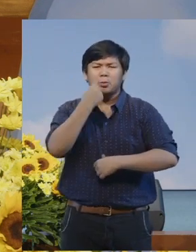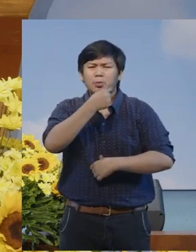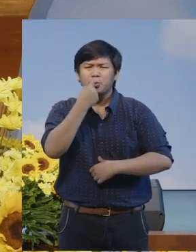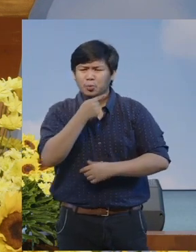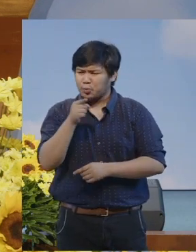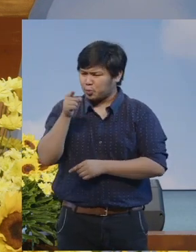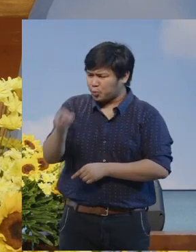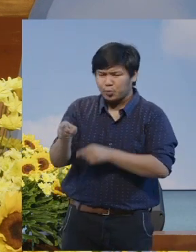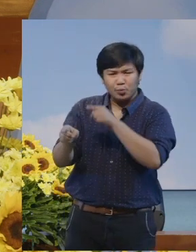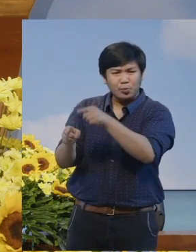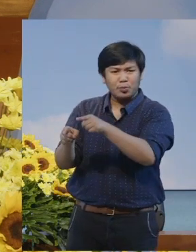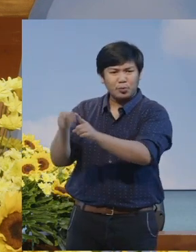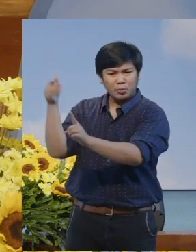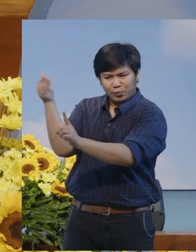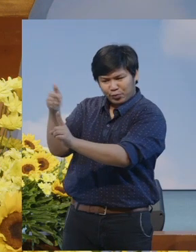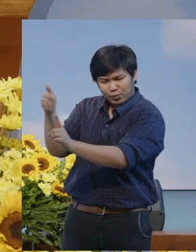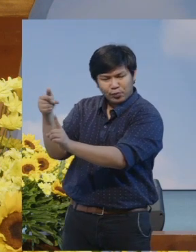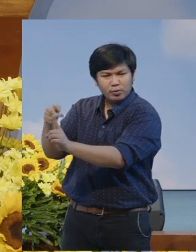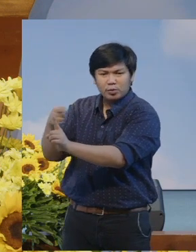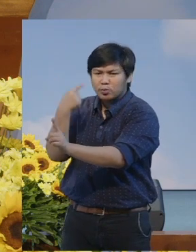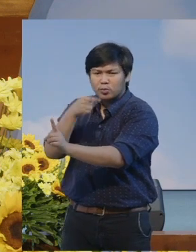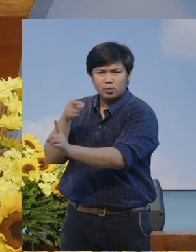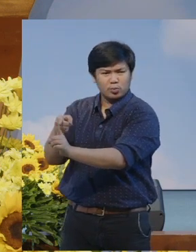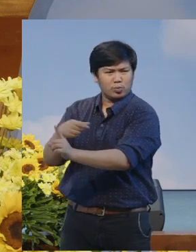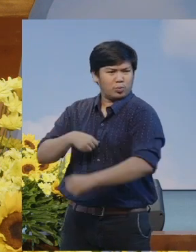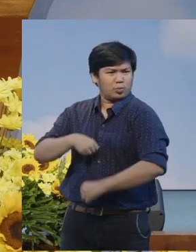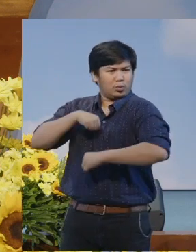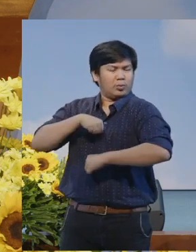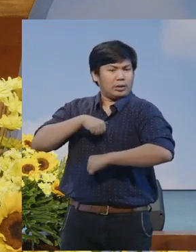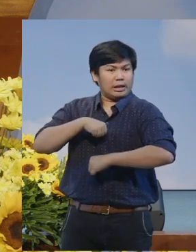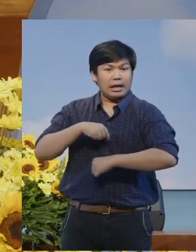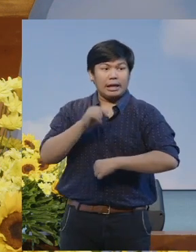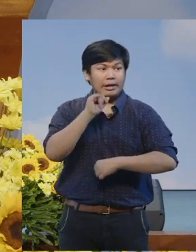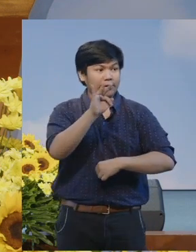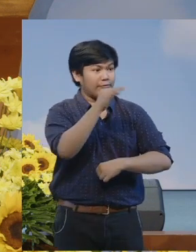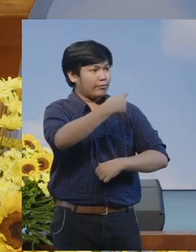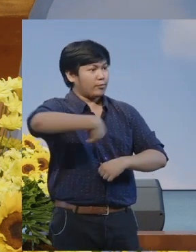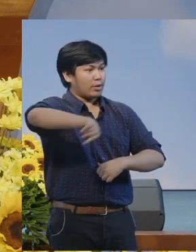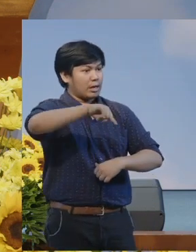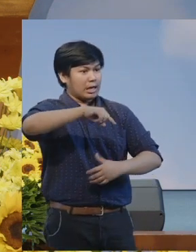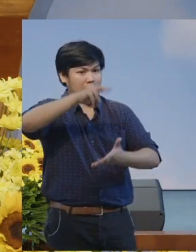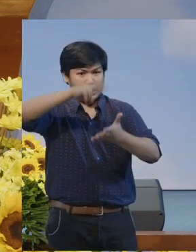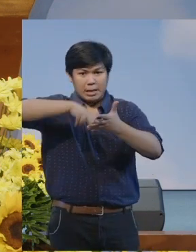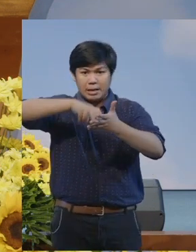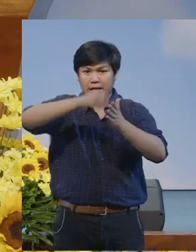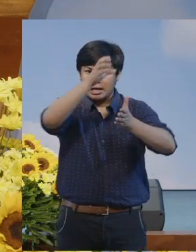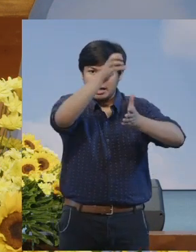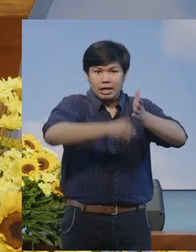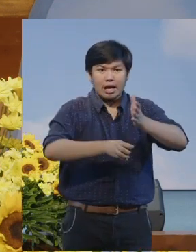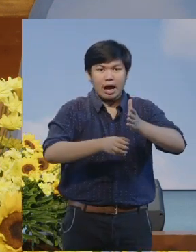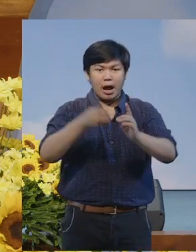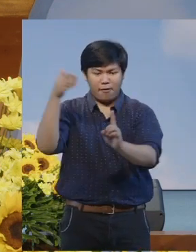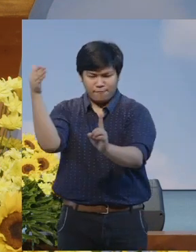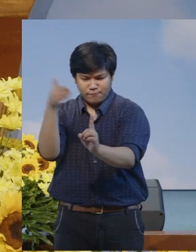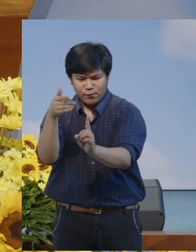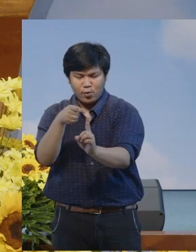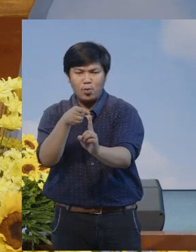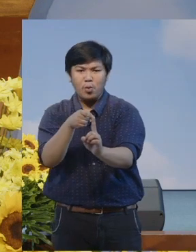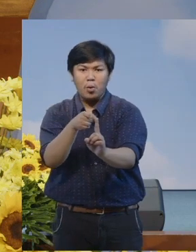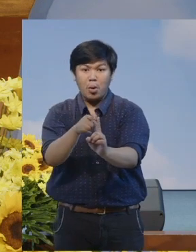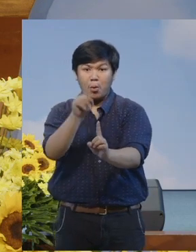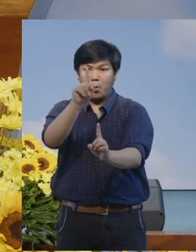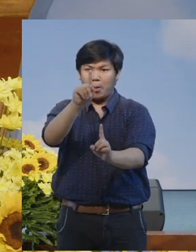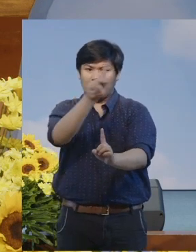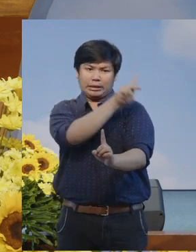you doon sa Ezekiel 28? Kung babasahin niyo po yung chapter na iyon, yun po ay patungkol sa isang